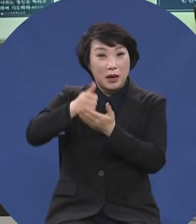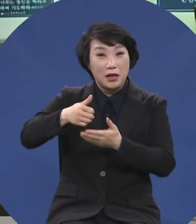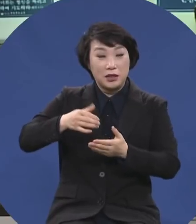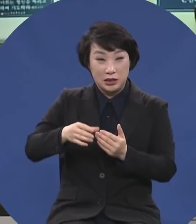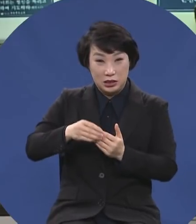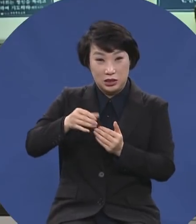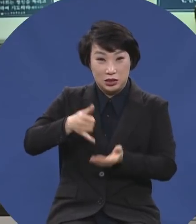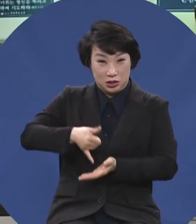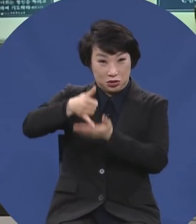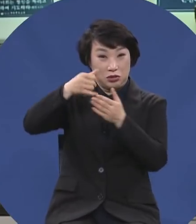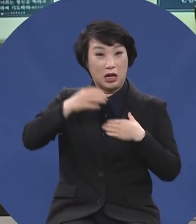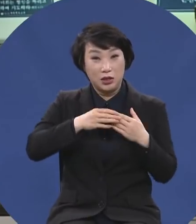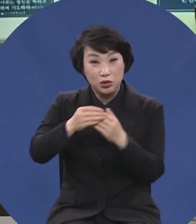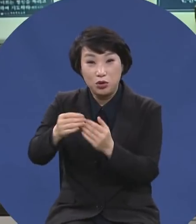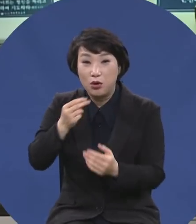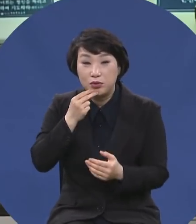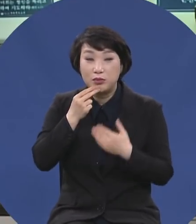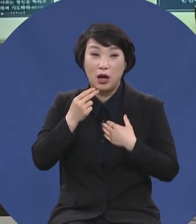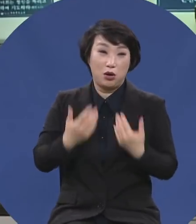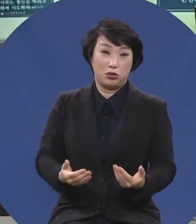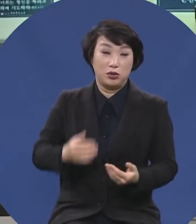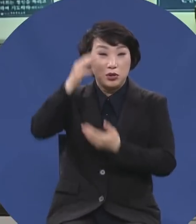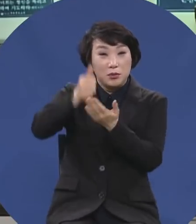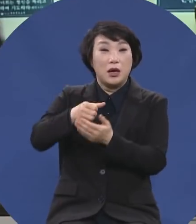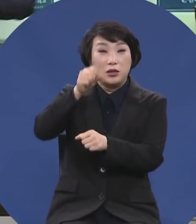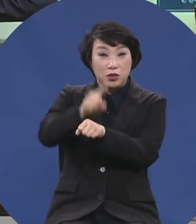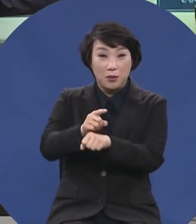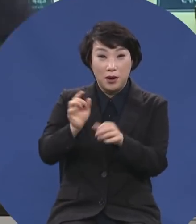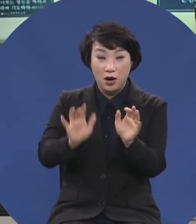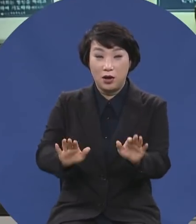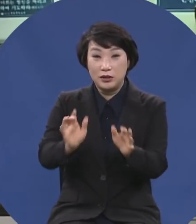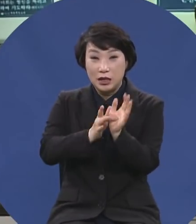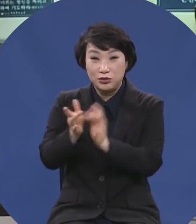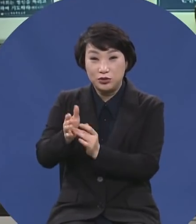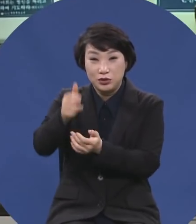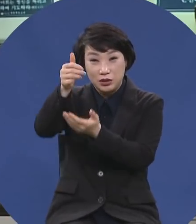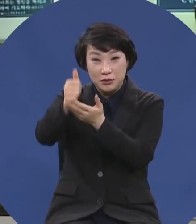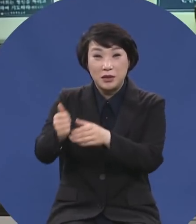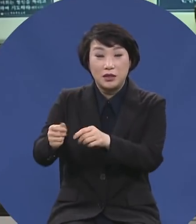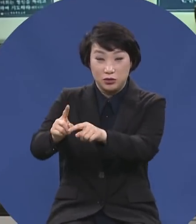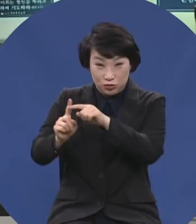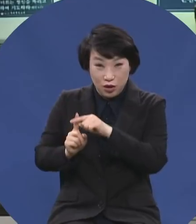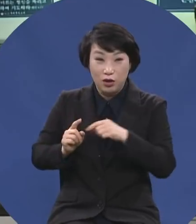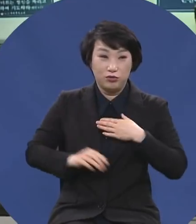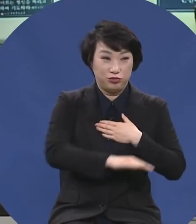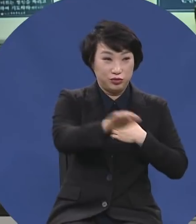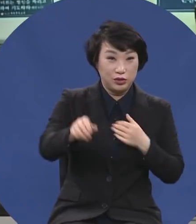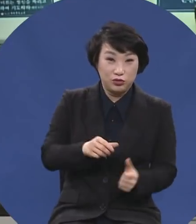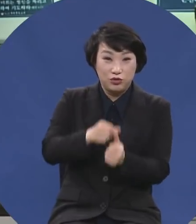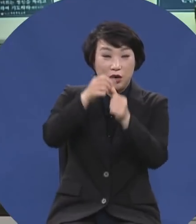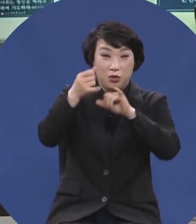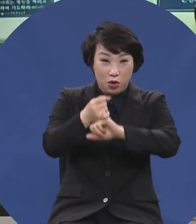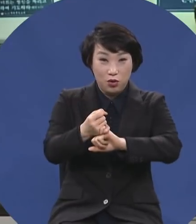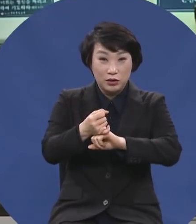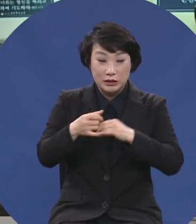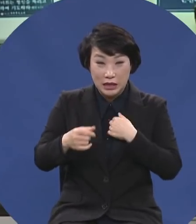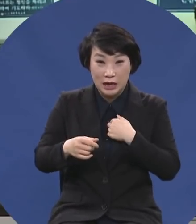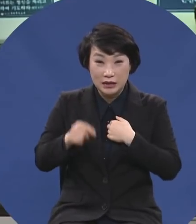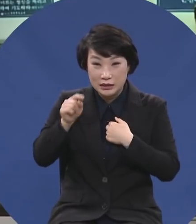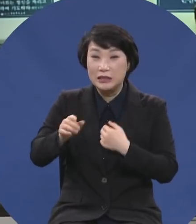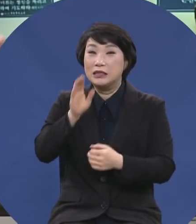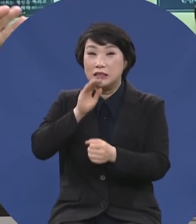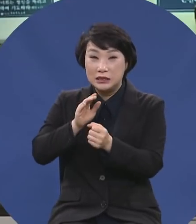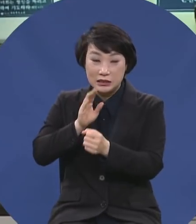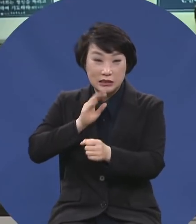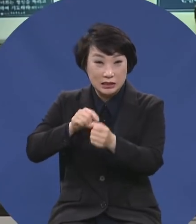나를 인도하지 않고 성령의 성품인 예수는 죽어도 우리는 구원받아야 된다고 하는 그 진실한 사랑의